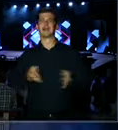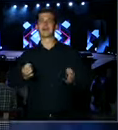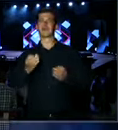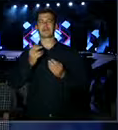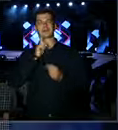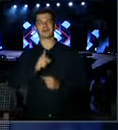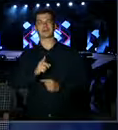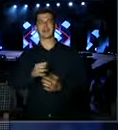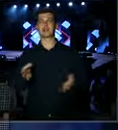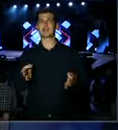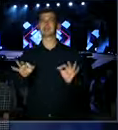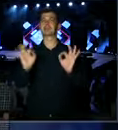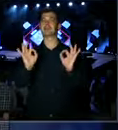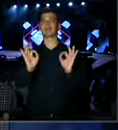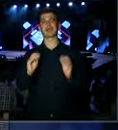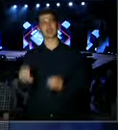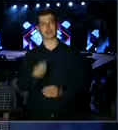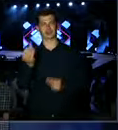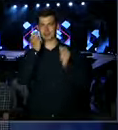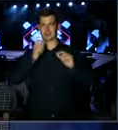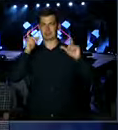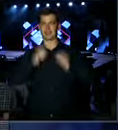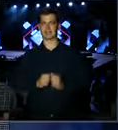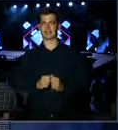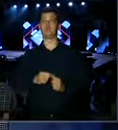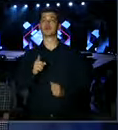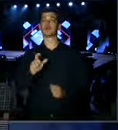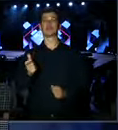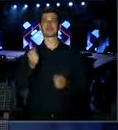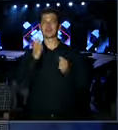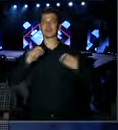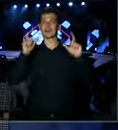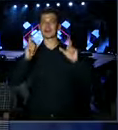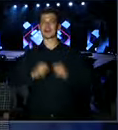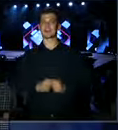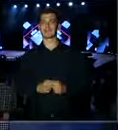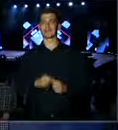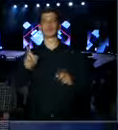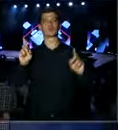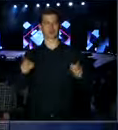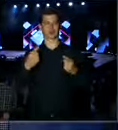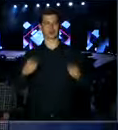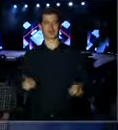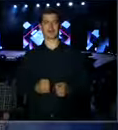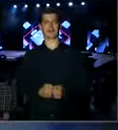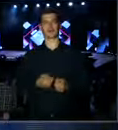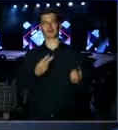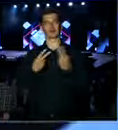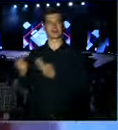oczywiście specjalnie dla Was mamy jeszcze jedną niespodziankę. Tym razem będzie to niespodzianka muzyczna.